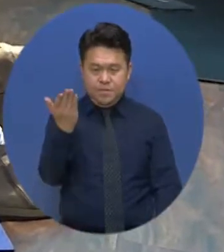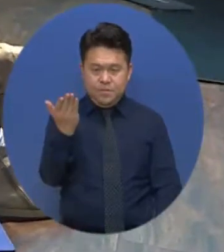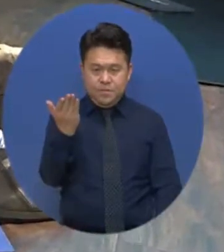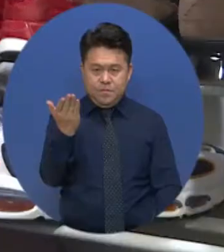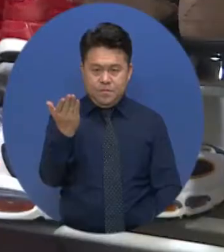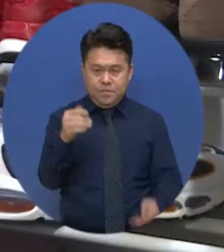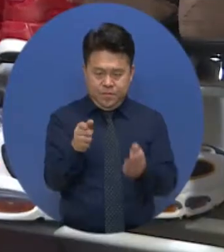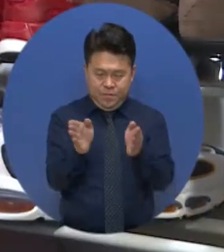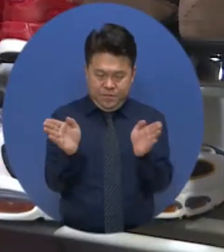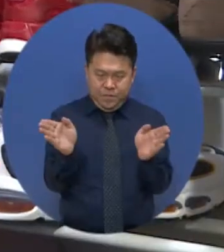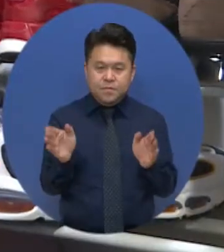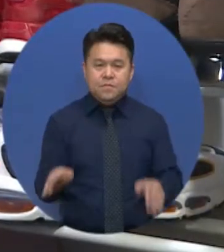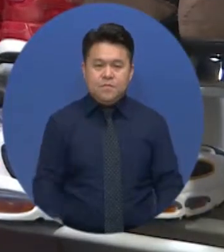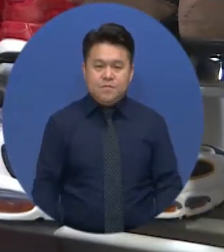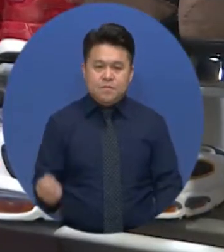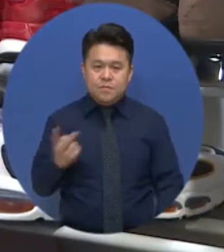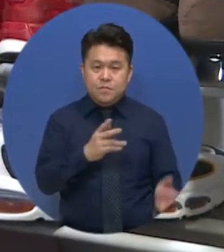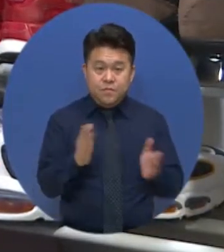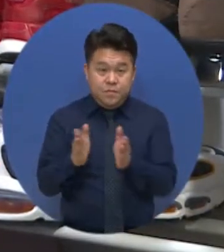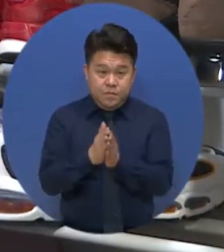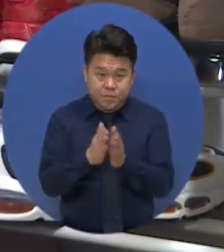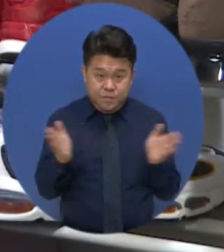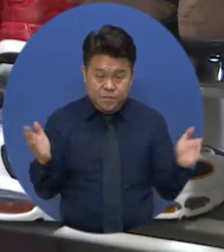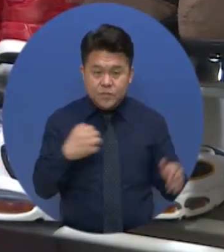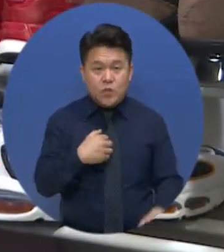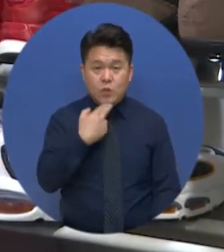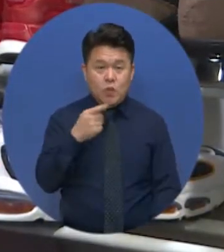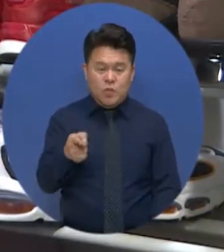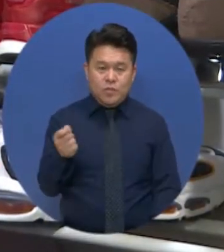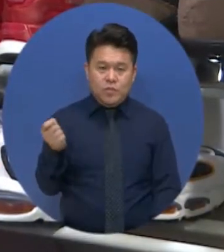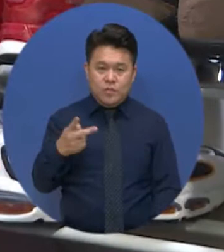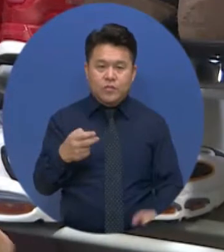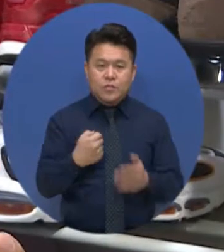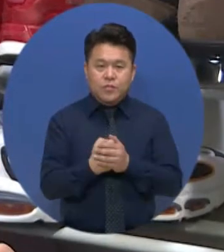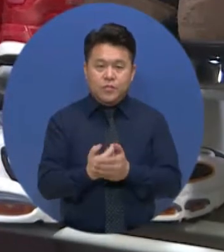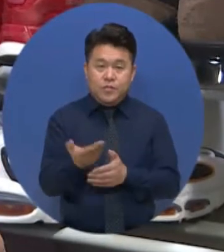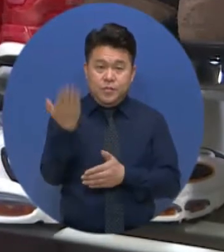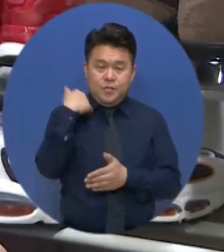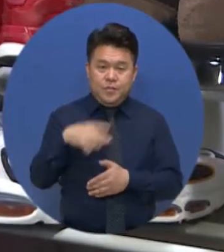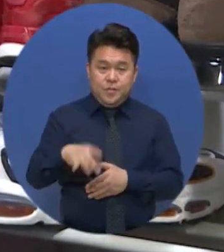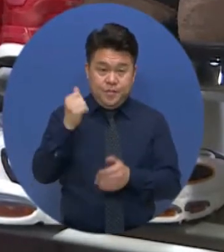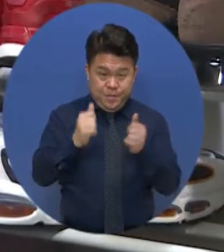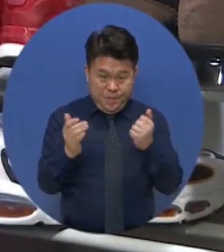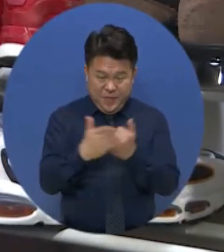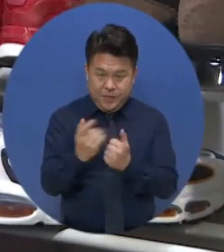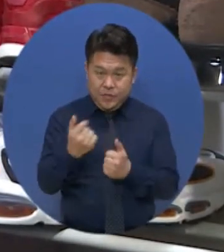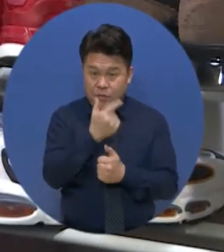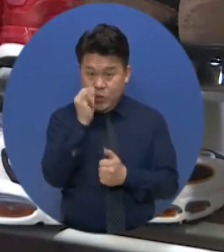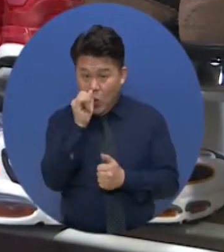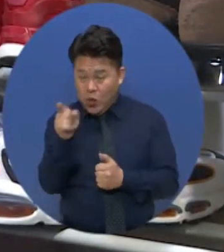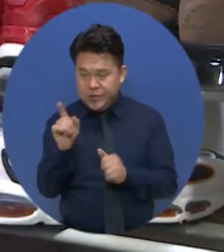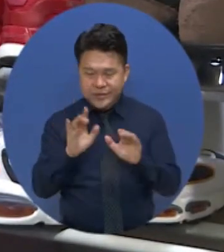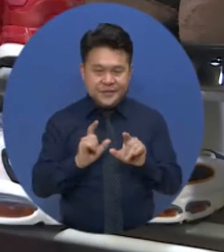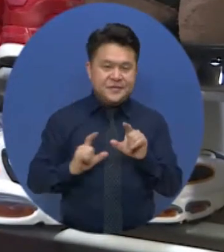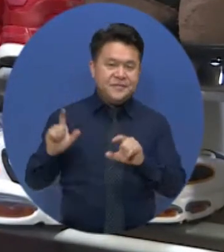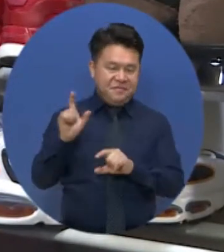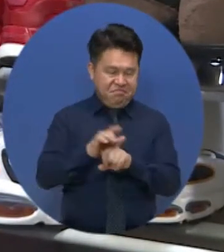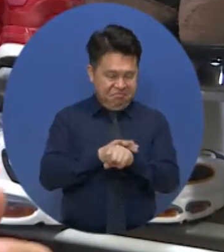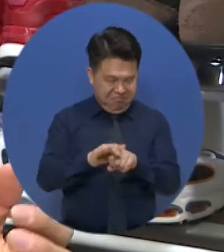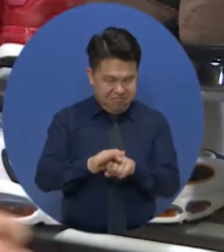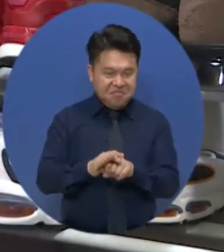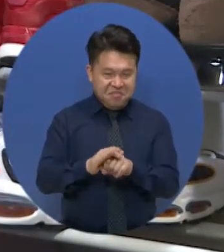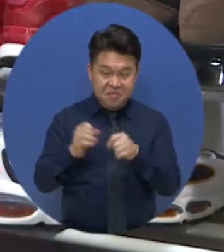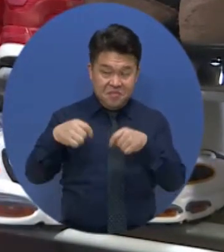짜고 무릎 바깥으로. 태연이 같은 경우는 다시 준비한다 그래도 저는 걱정이 전혀 안 되고 저번에는 첫 대회였으니까 미흡했던 부분이 있으면 그걸 좀